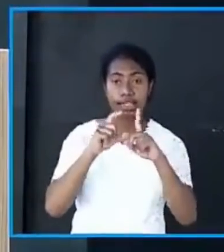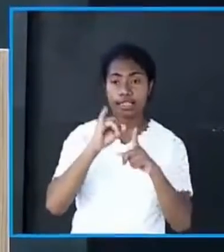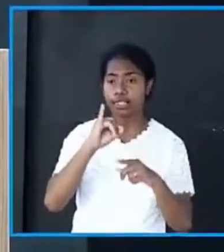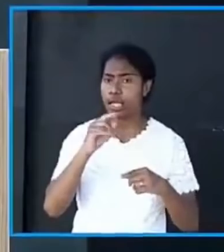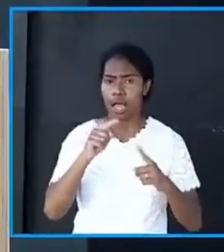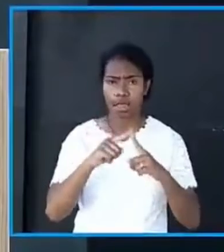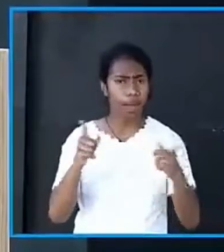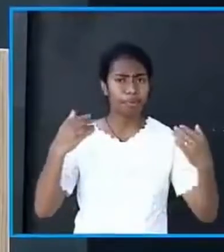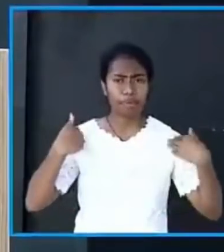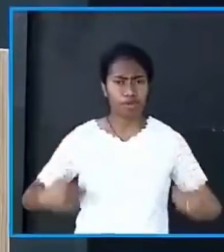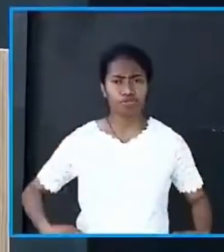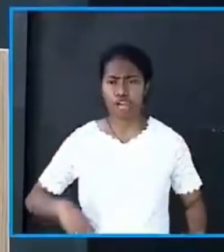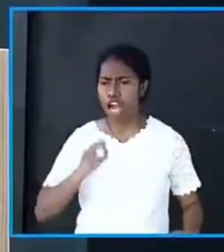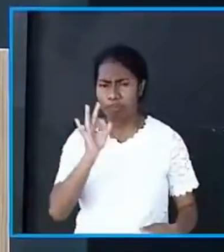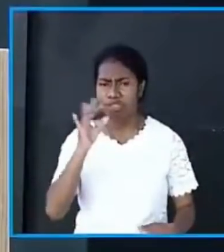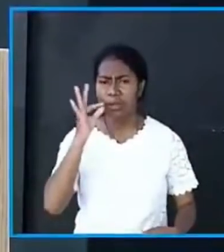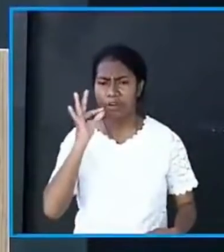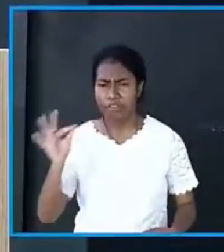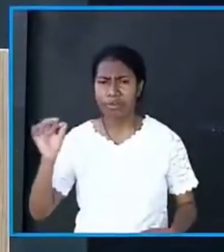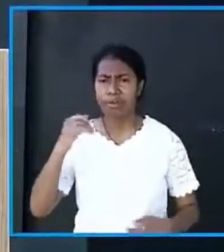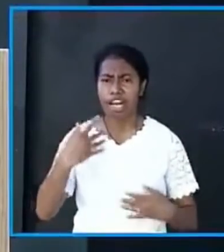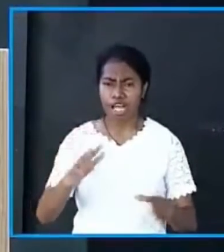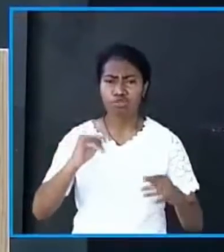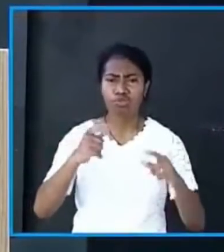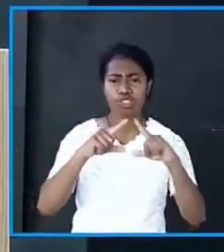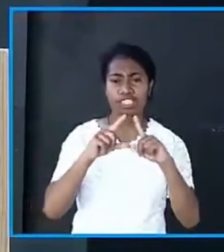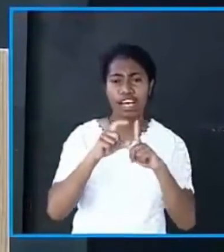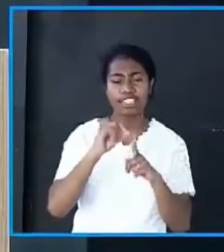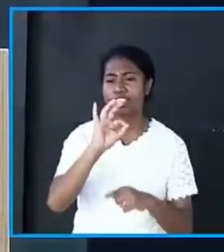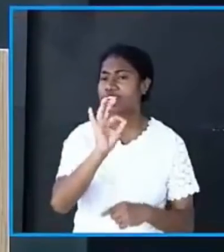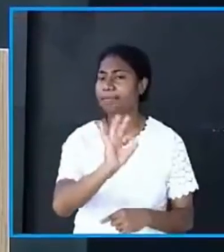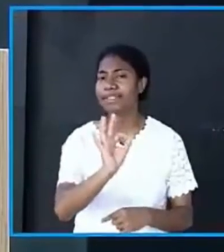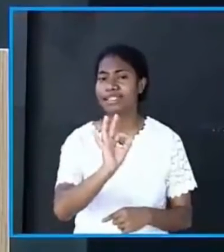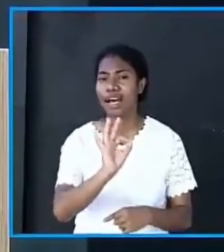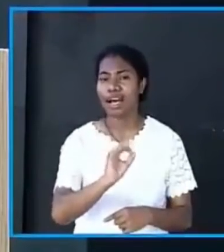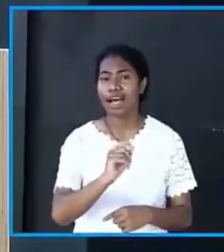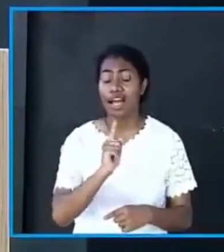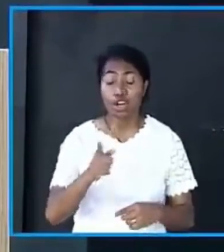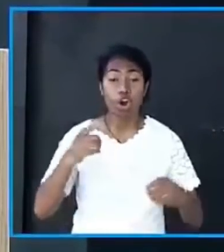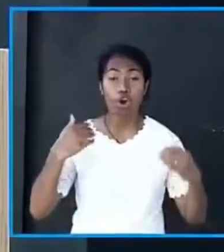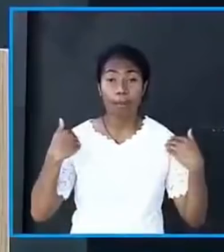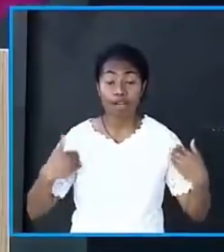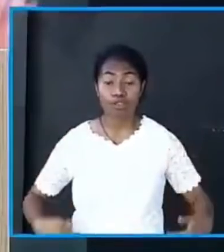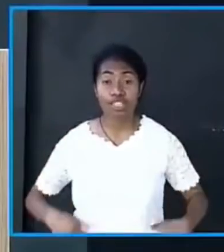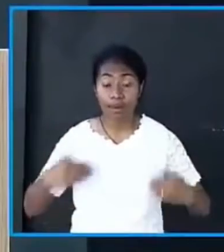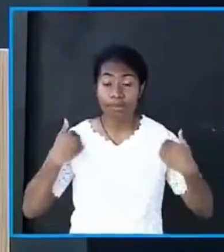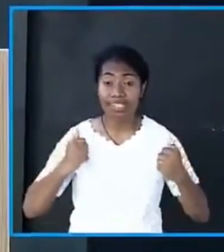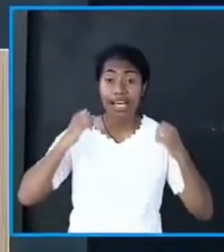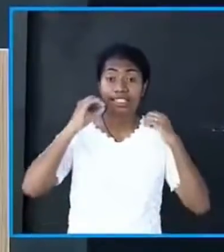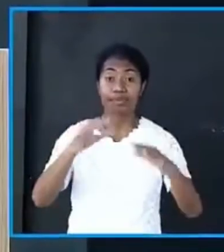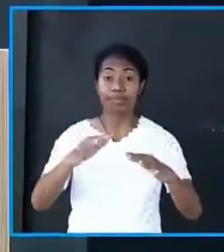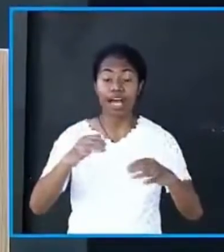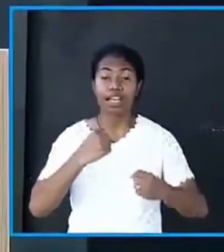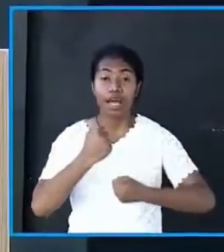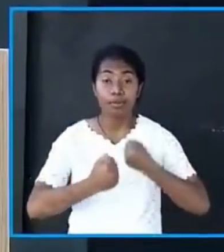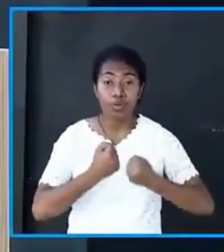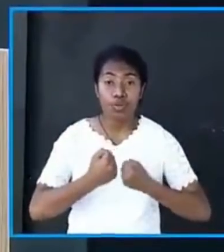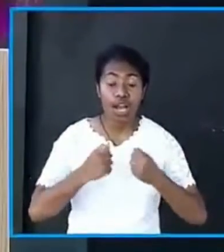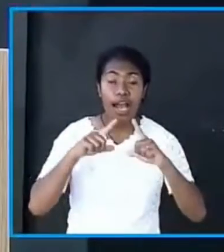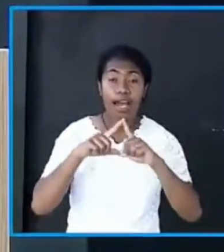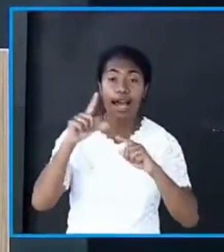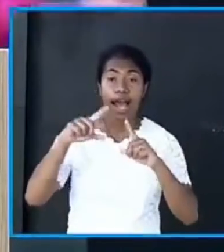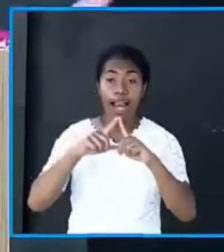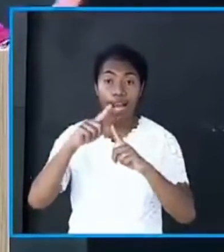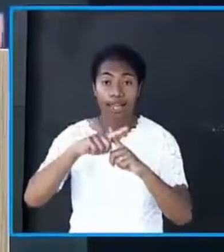bisa coba jadi manusia bisa mencipta dengan menggunakan semua yang ada bahan dasar